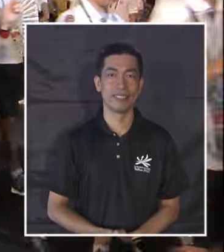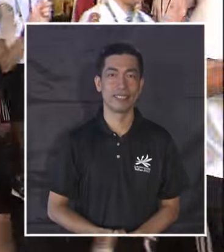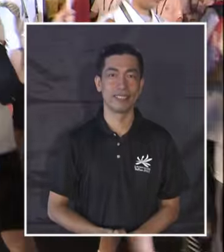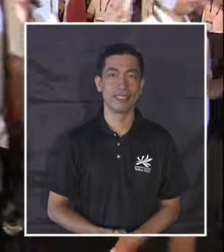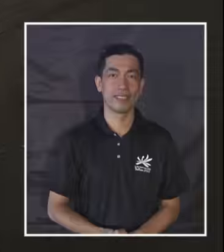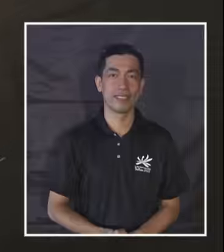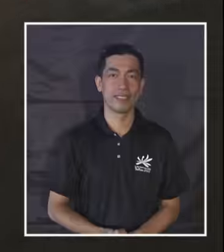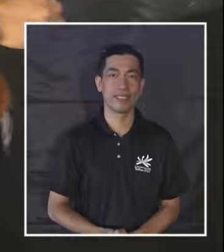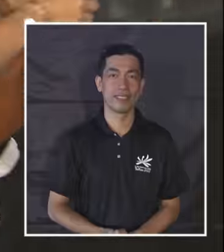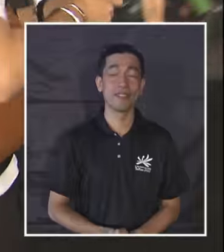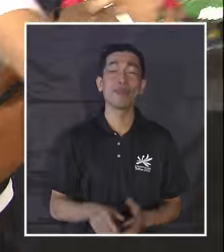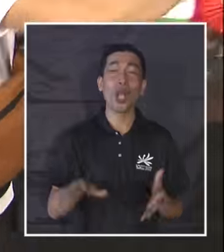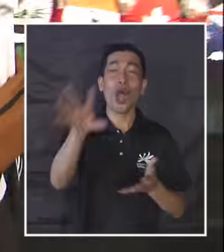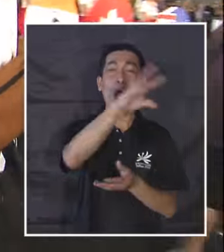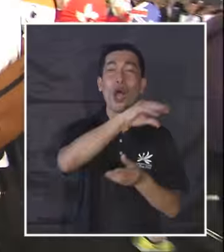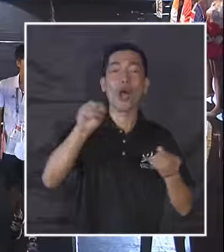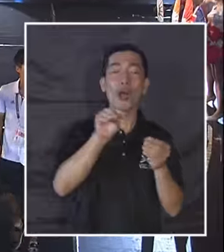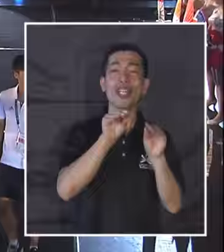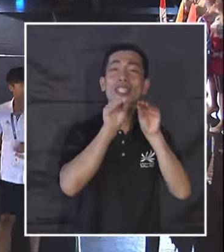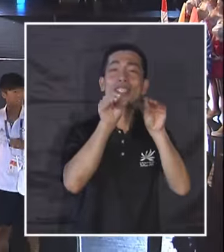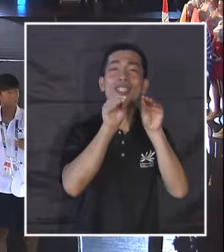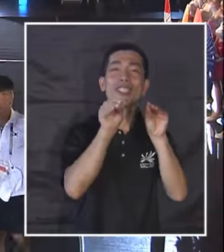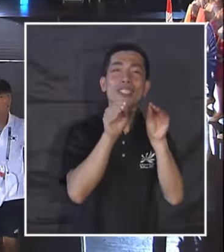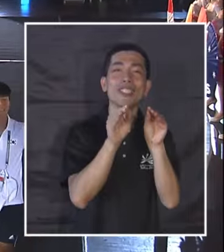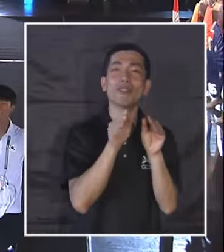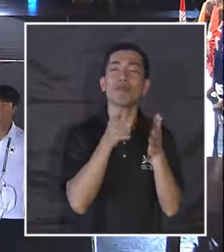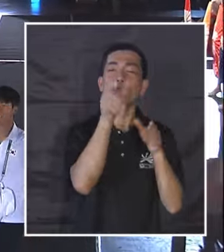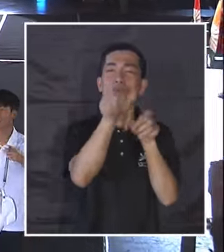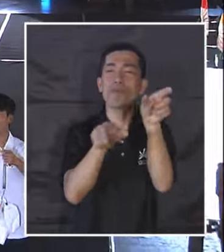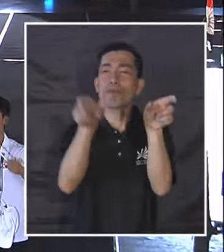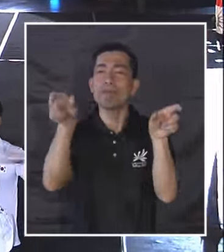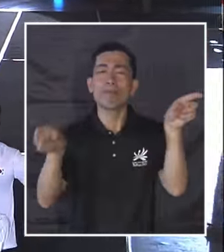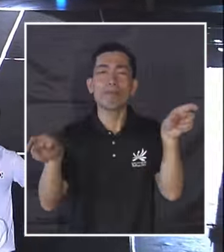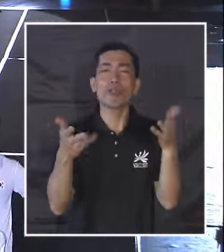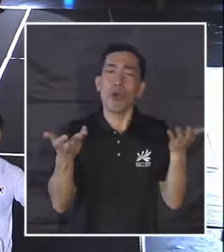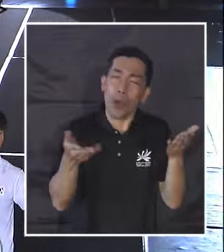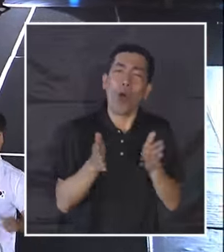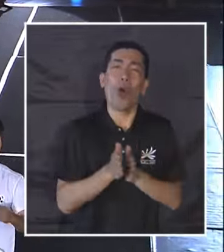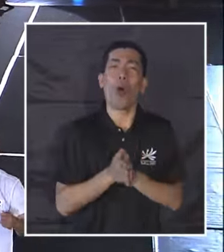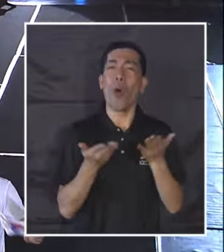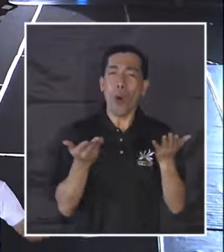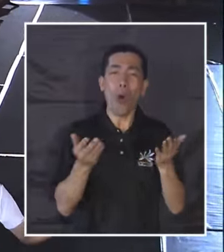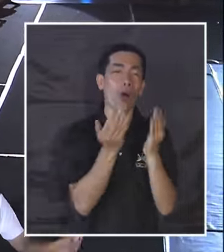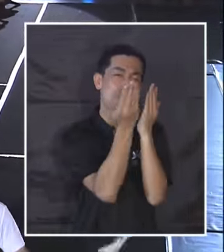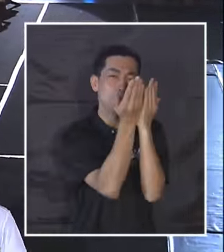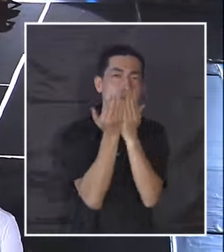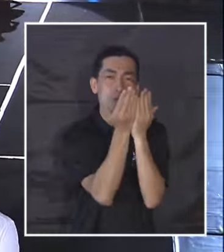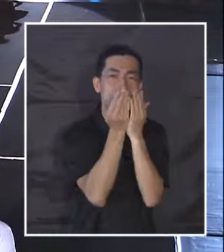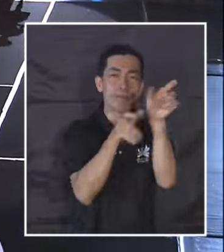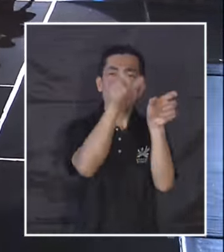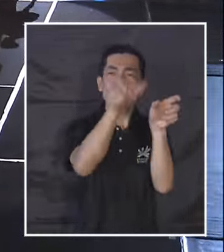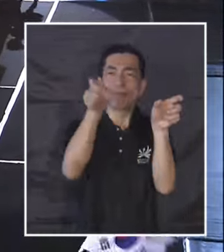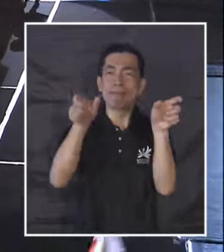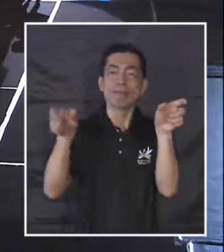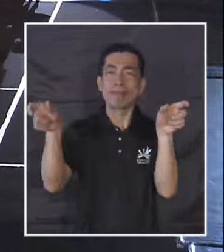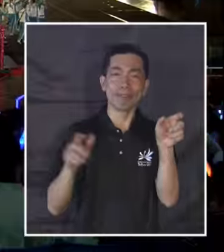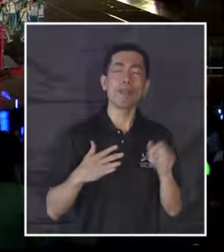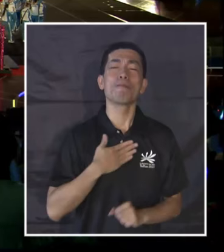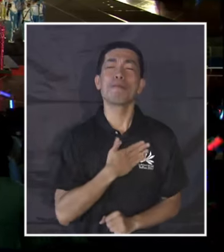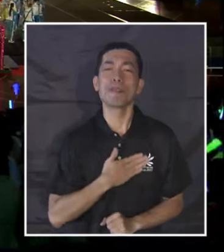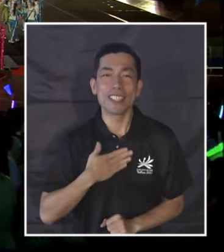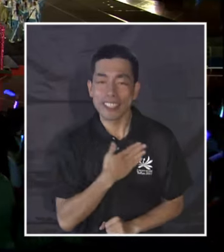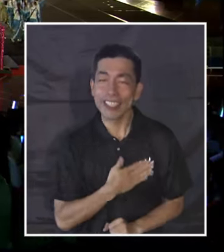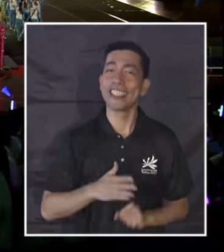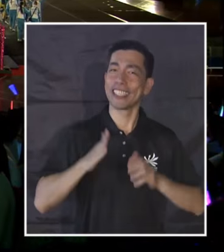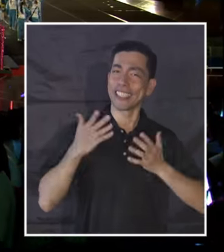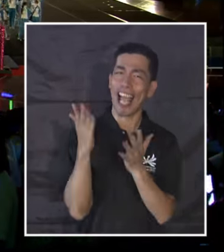现场的学生，你们的掌声尖叫声都不要停哦，现在步入会场的在我们的舞台前是韩